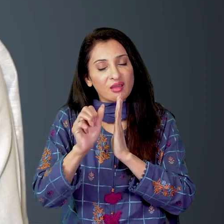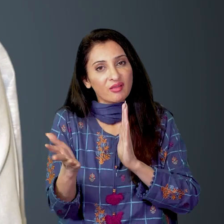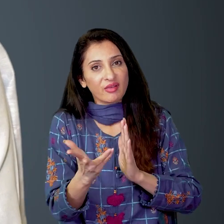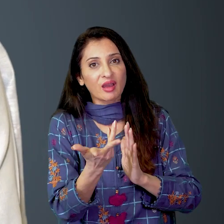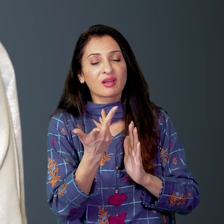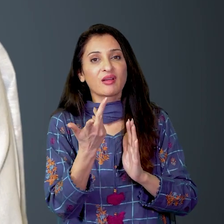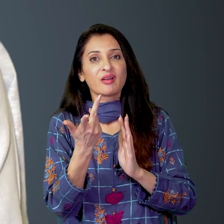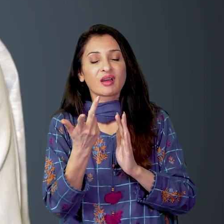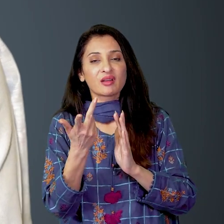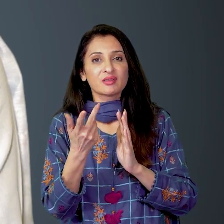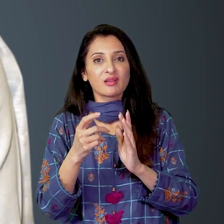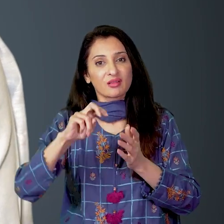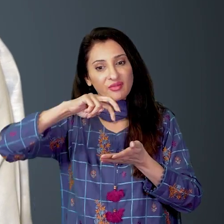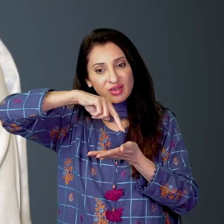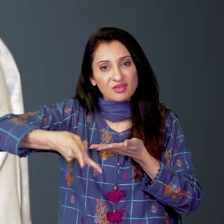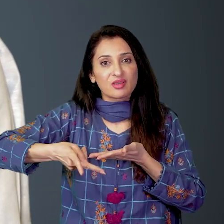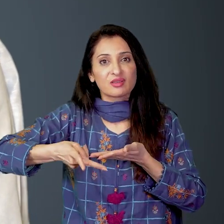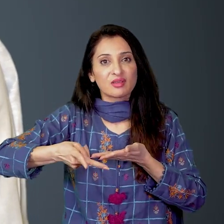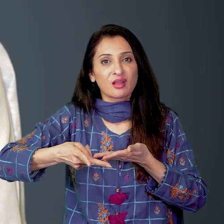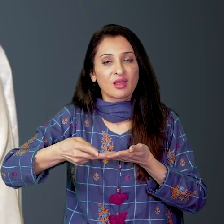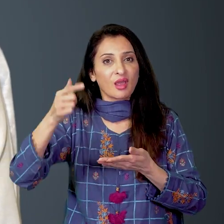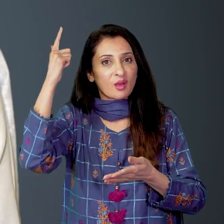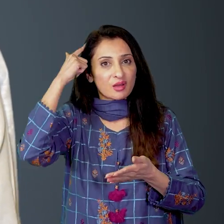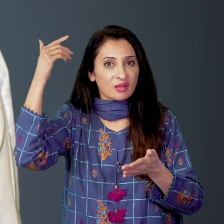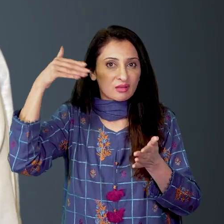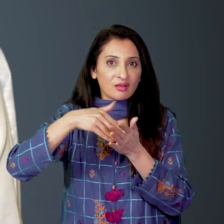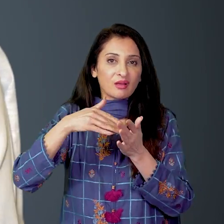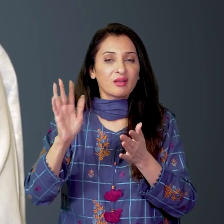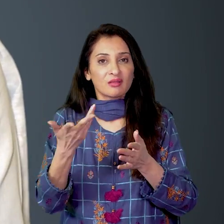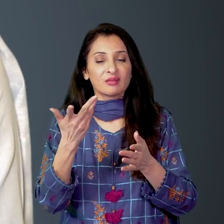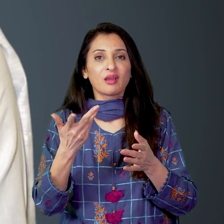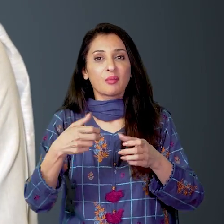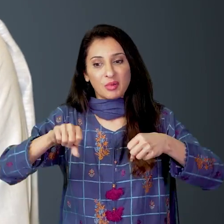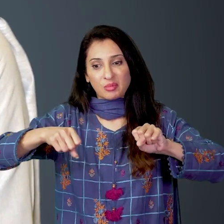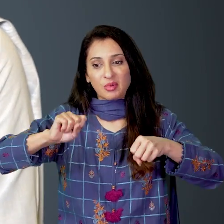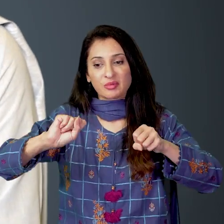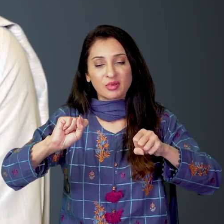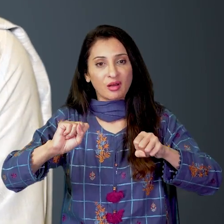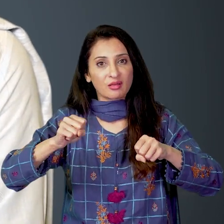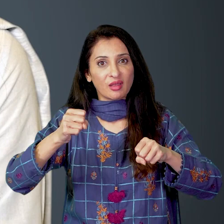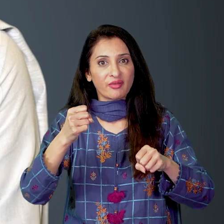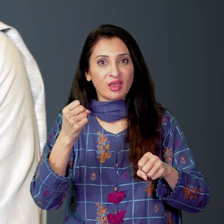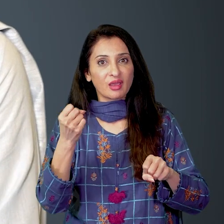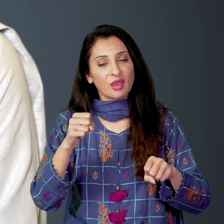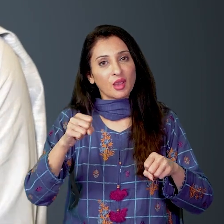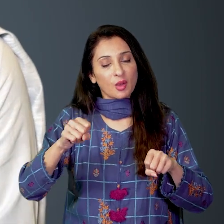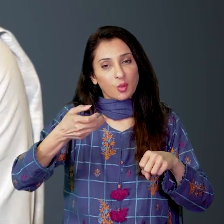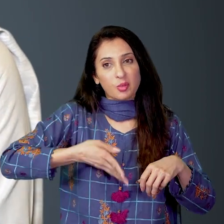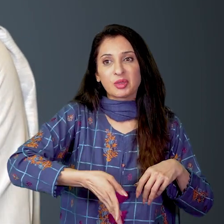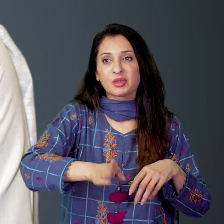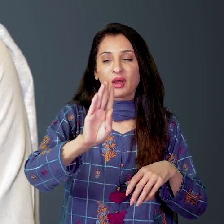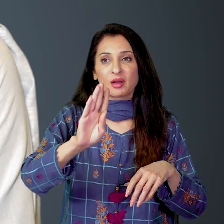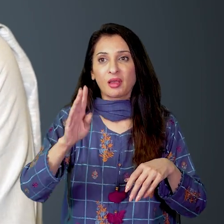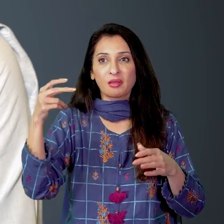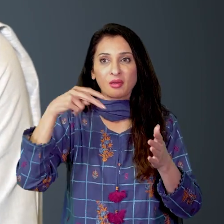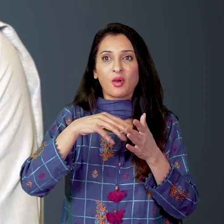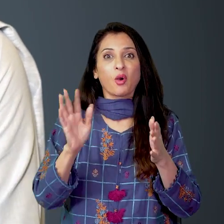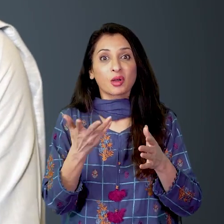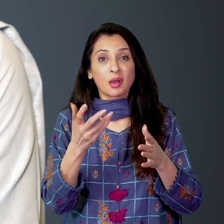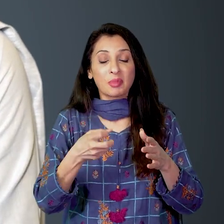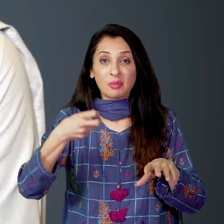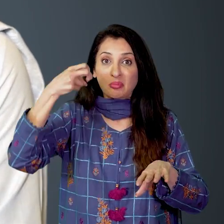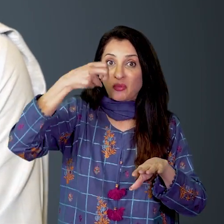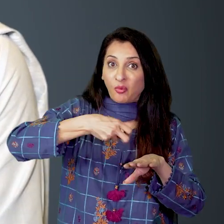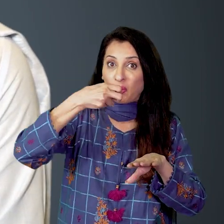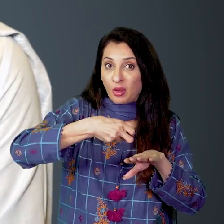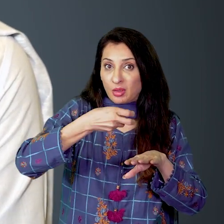ट्रैफिक एक्सीडेंट्स, जो हादसात होते हैं हमारी गाड़ी, मोटर बाइक, साइकिल्स चलाते हुए। इसके अलावा वायलेंस भी एक हद तक हेड इंजरीज़ के